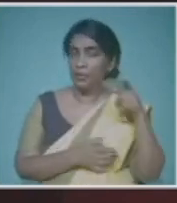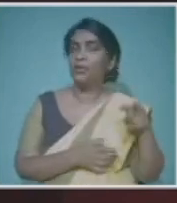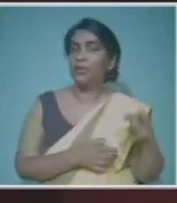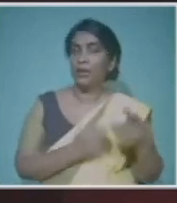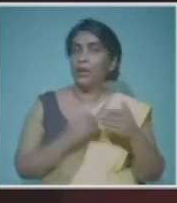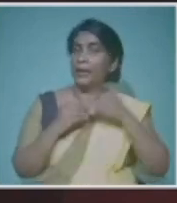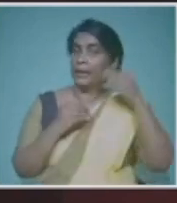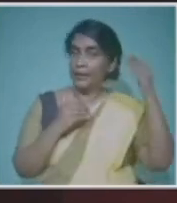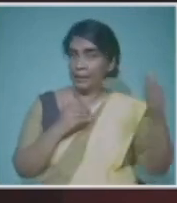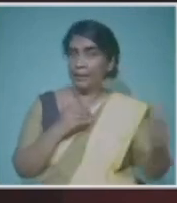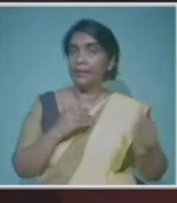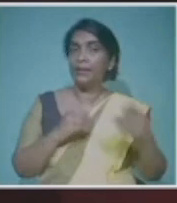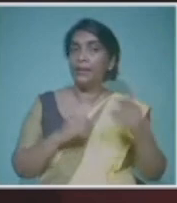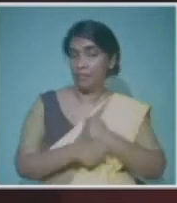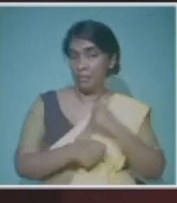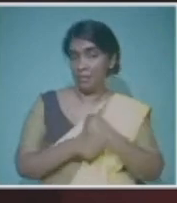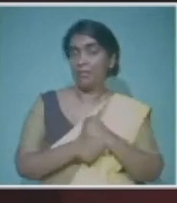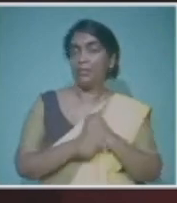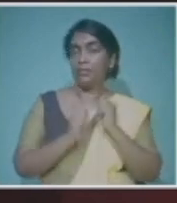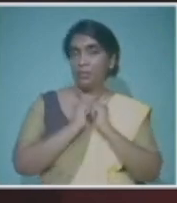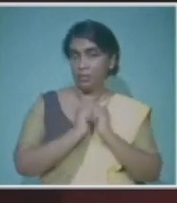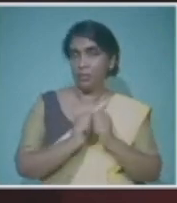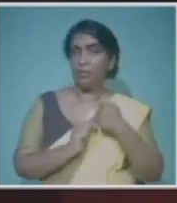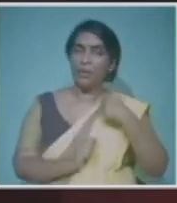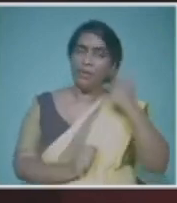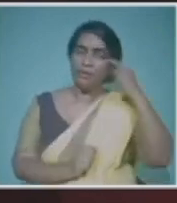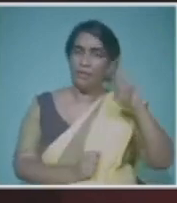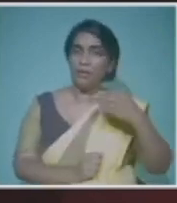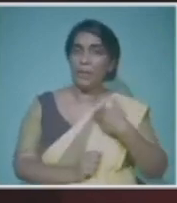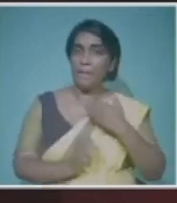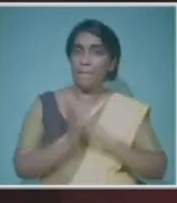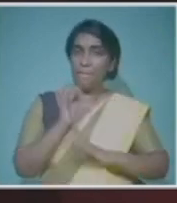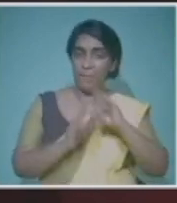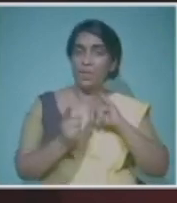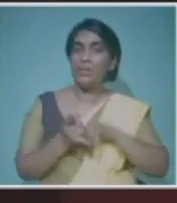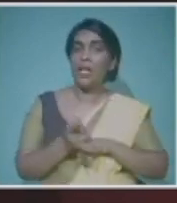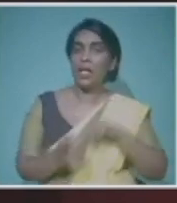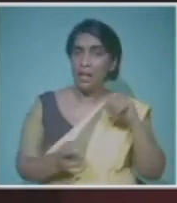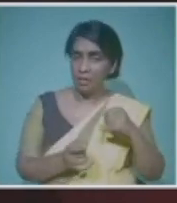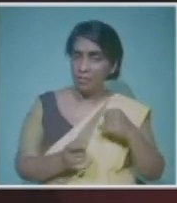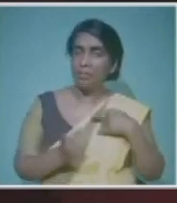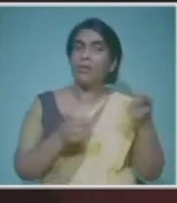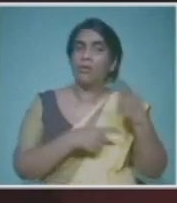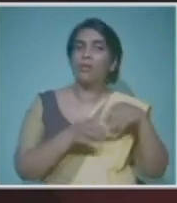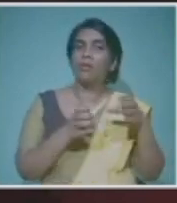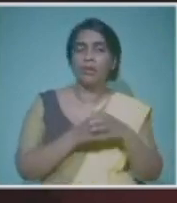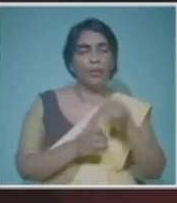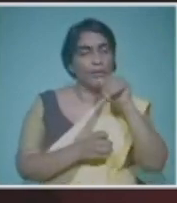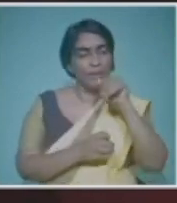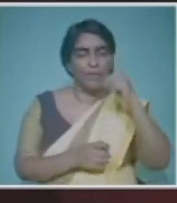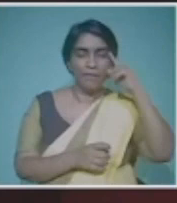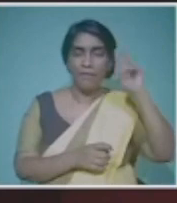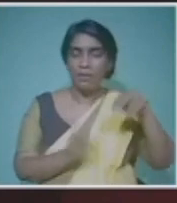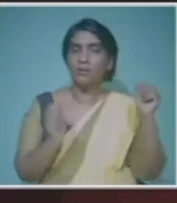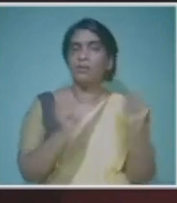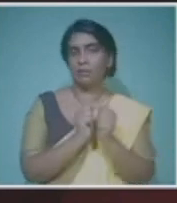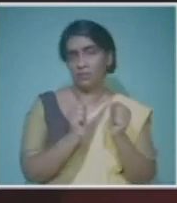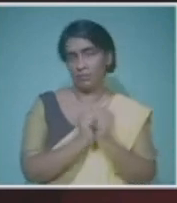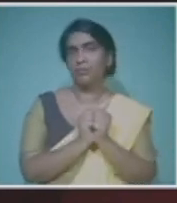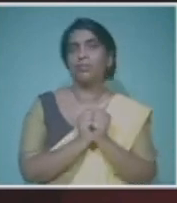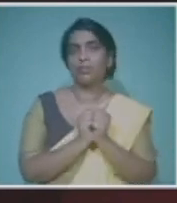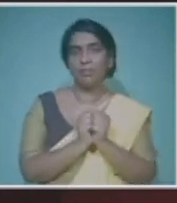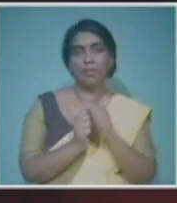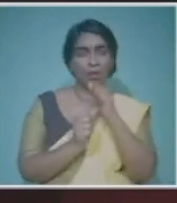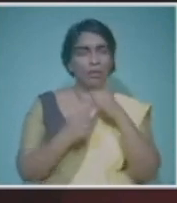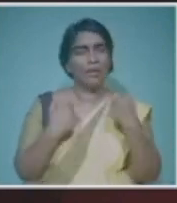දීර්ඝ කාලයක් රාජ්‍ය සේවයේ මම විශ්වාස කරනවා මගේ අමාත්‍යාංශ ලේකම්වරයා ඇතුළේ කණ්ඩායම අවංකව වැඩ කරපු නිලධාරීන් හැටියට